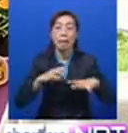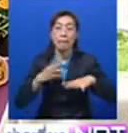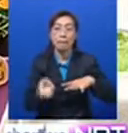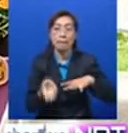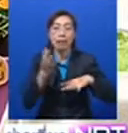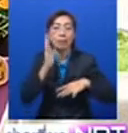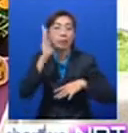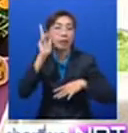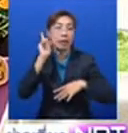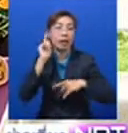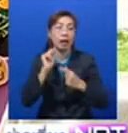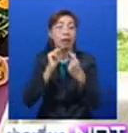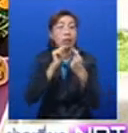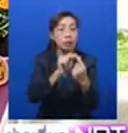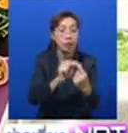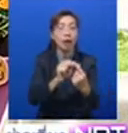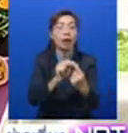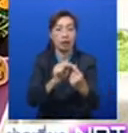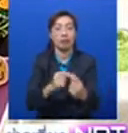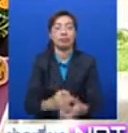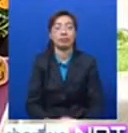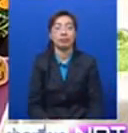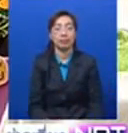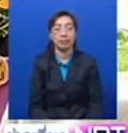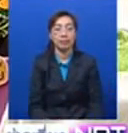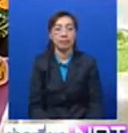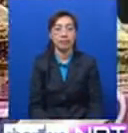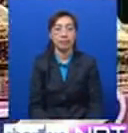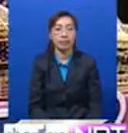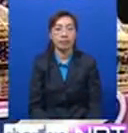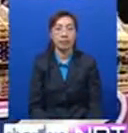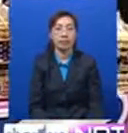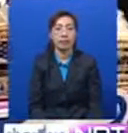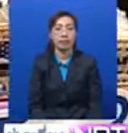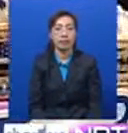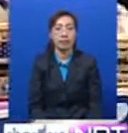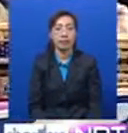ครู่นึงนะคะแล้วเดี๋ยวช่วงหน้ากลับมาติดตามข่าวเที่ยงกันต่อค่ะ